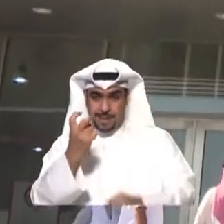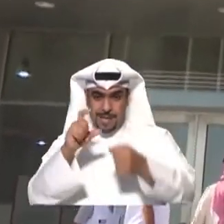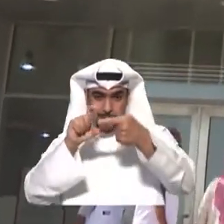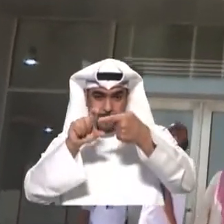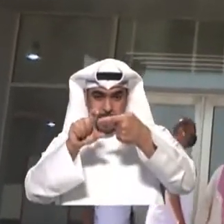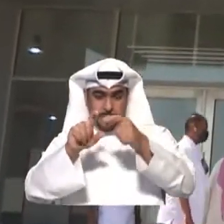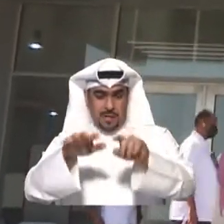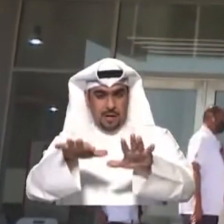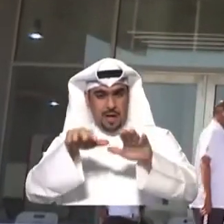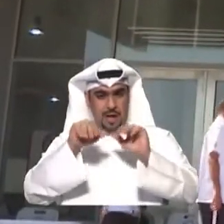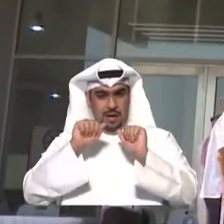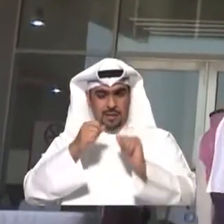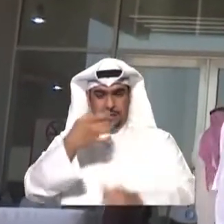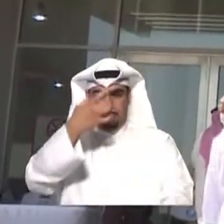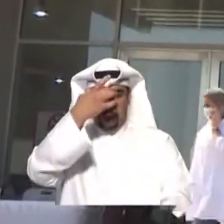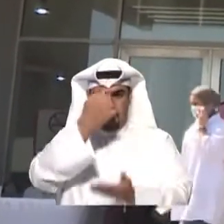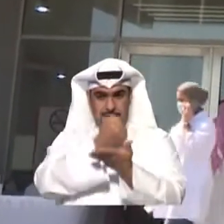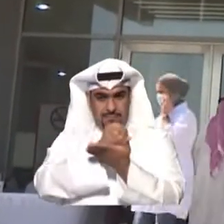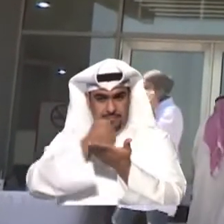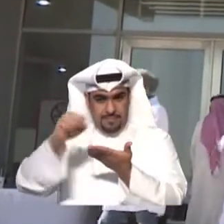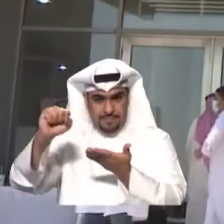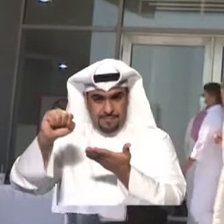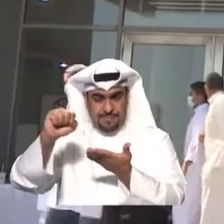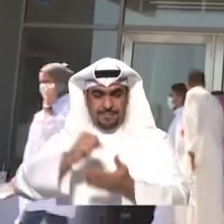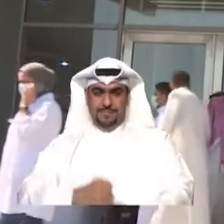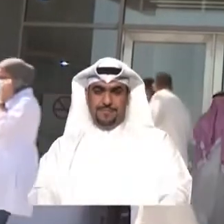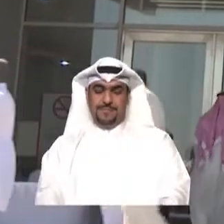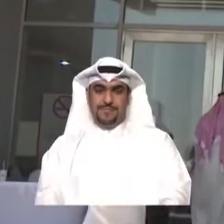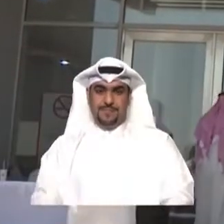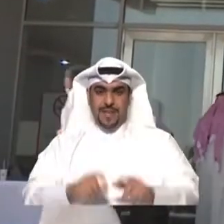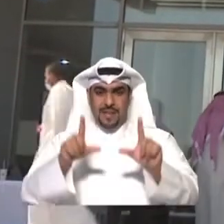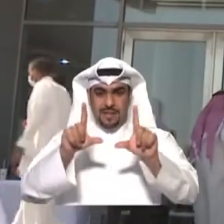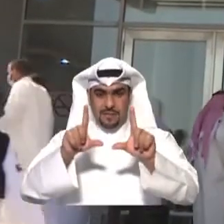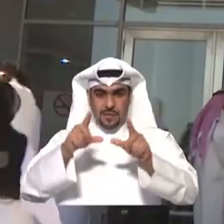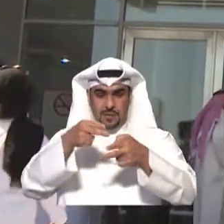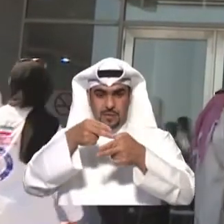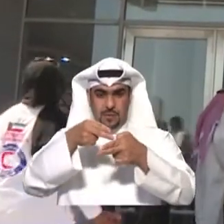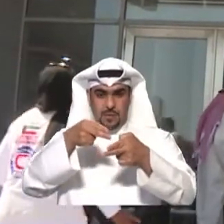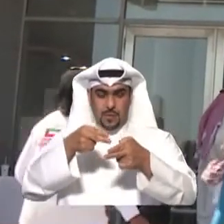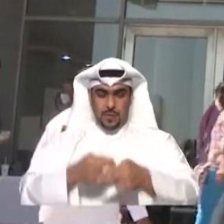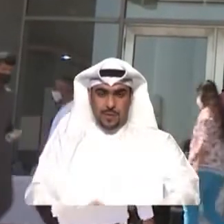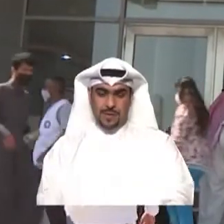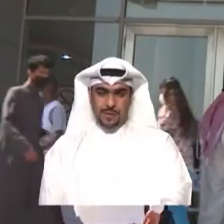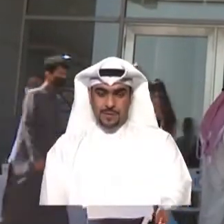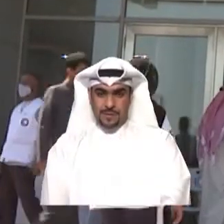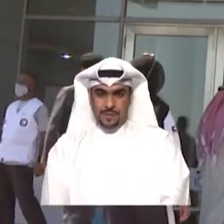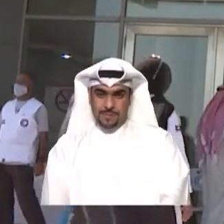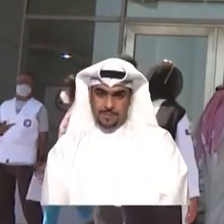للعودة الكاملة للحياة الطبيعية. فهد التركي، تلفزيون دولة الكويت.